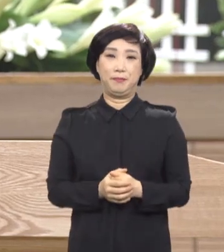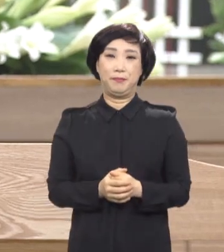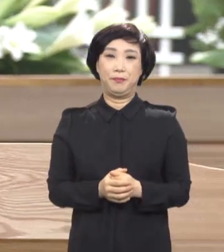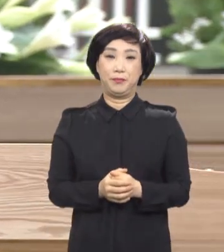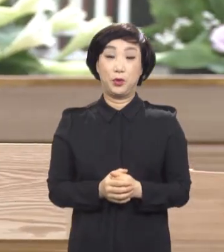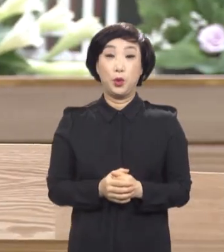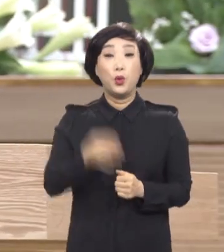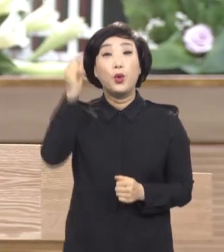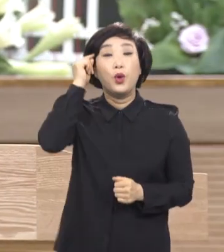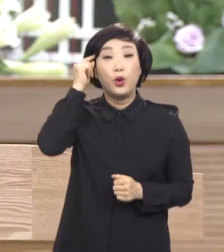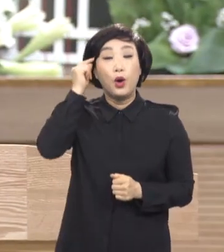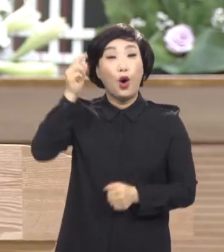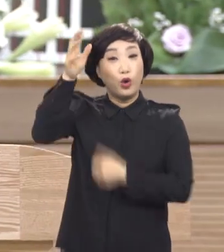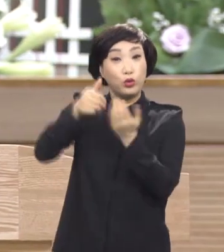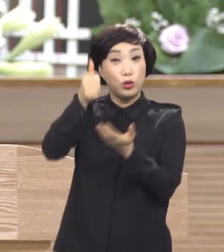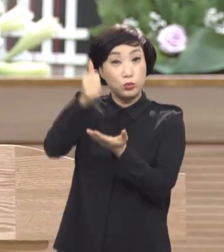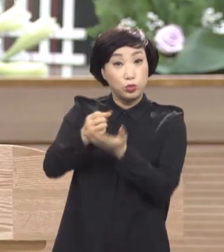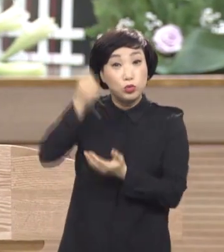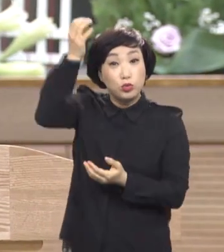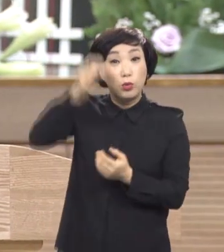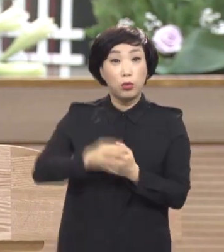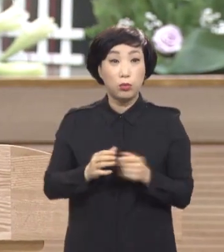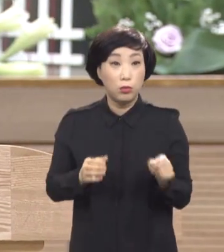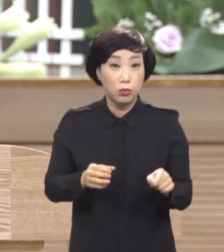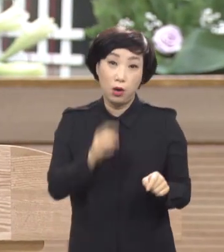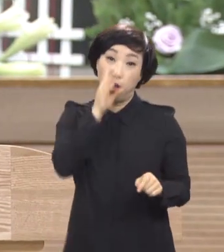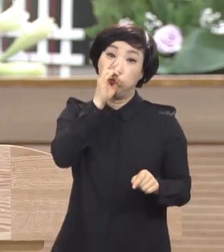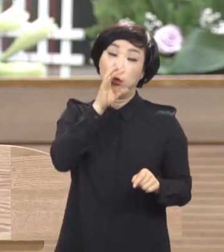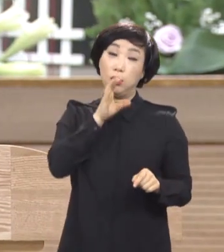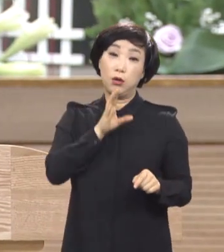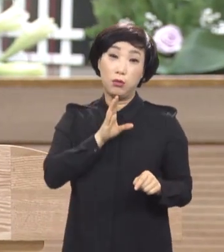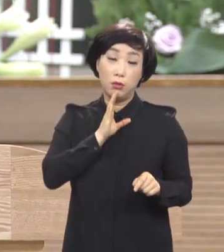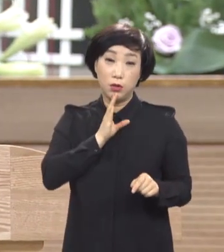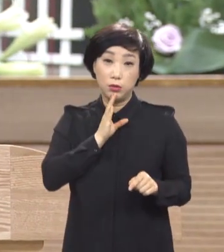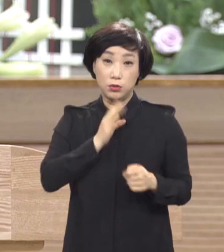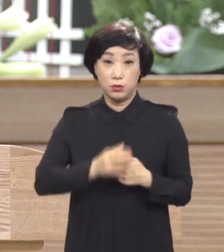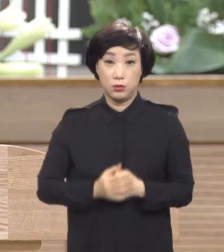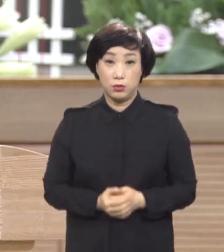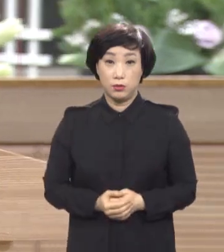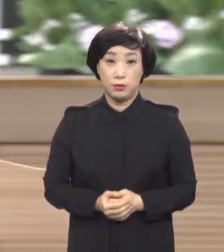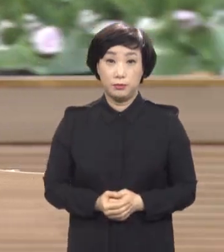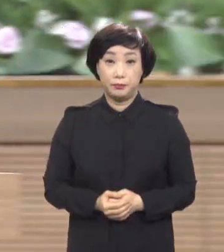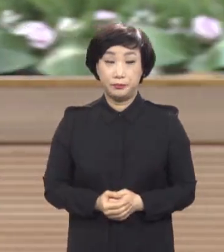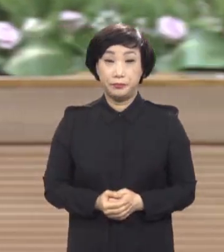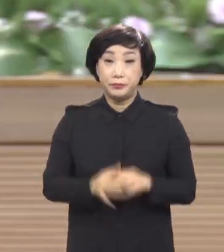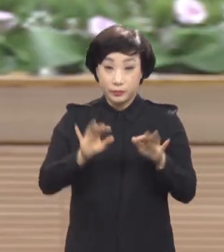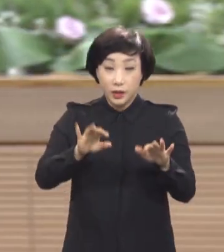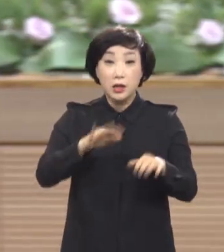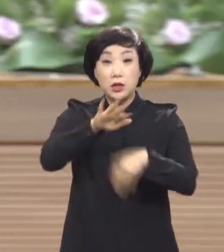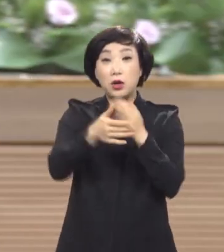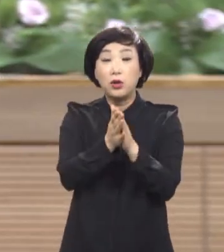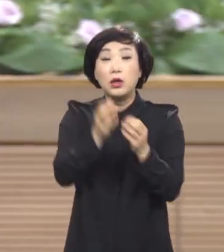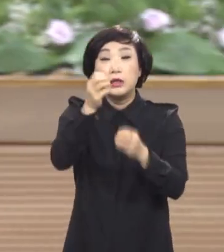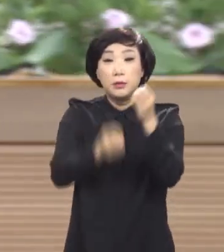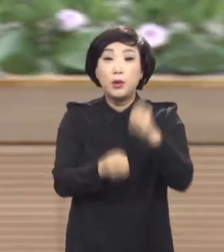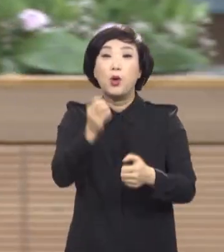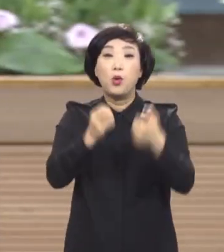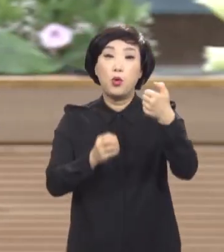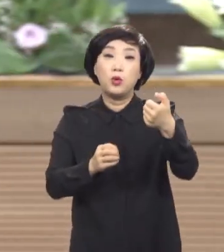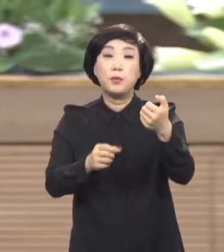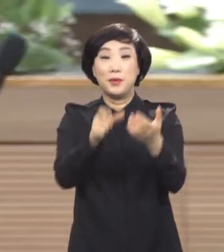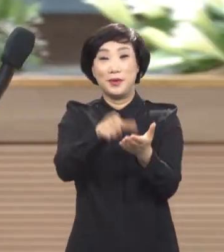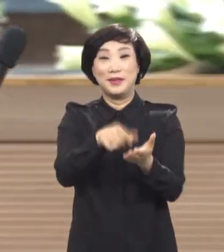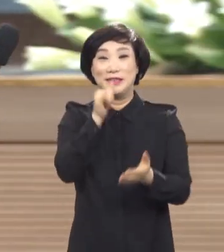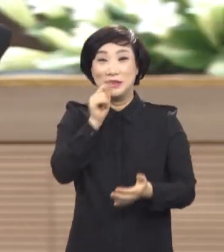하나님을 잊어버리면 안되니까 그래서 10편 50편에도